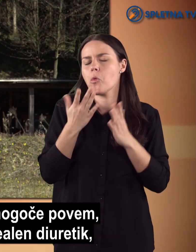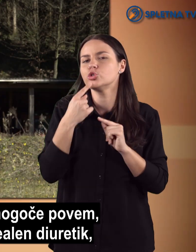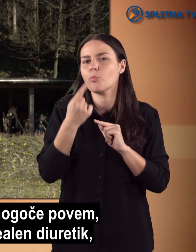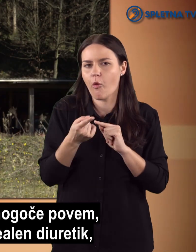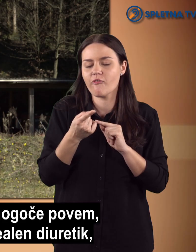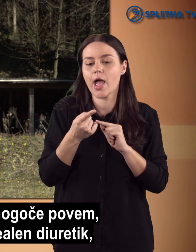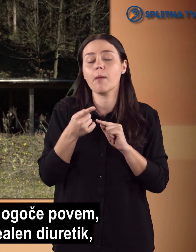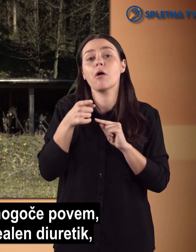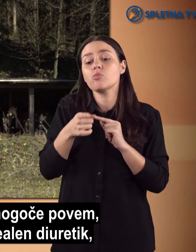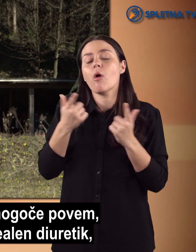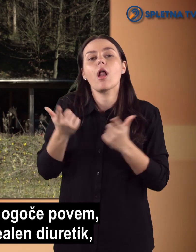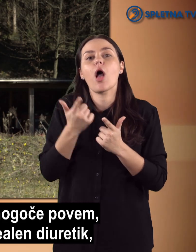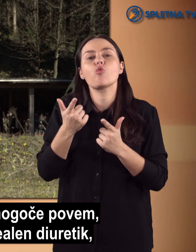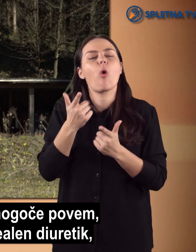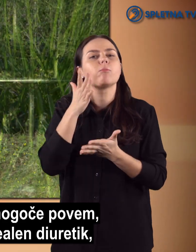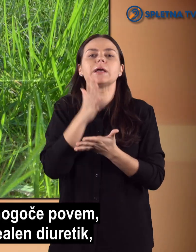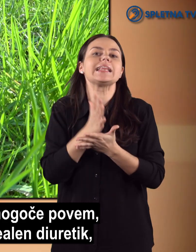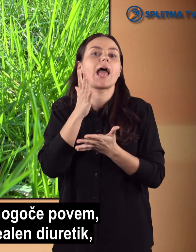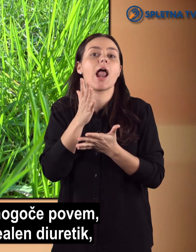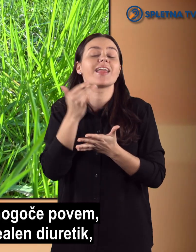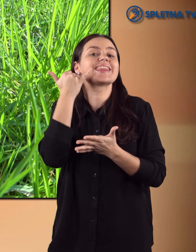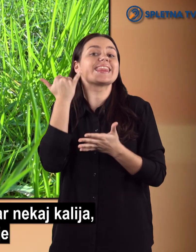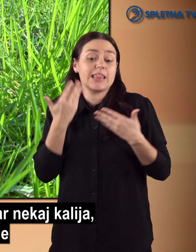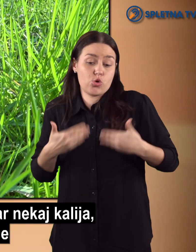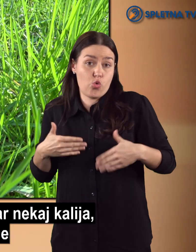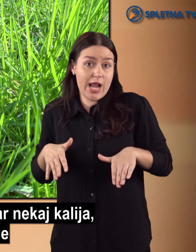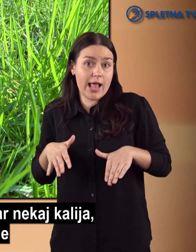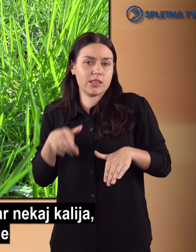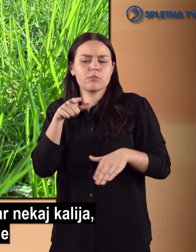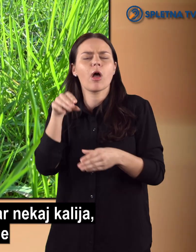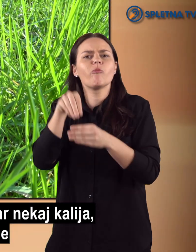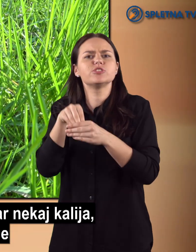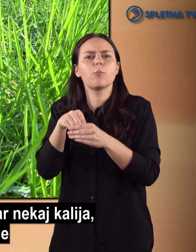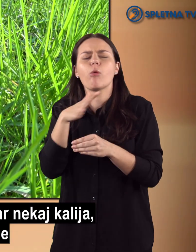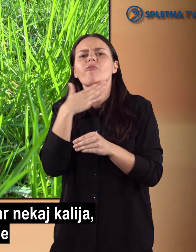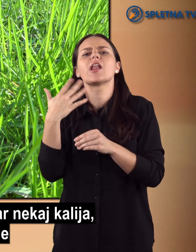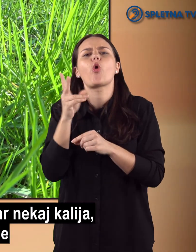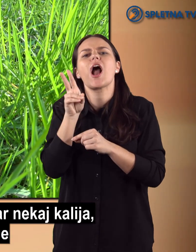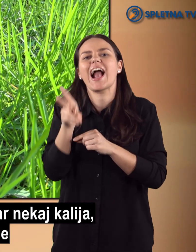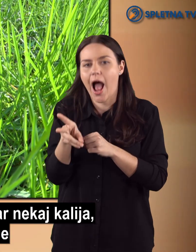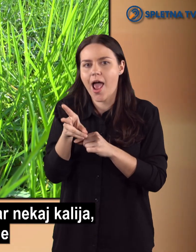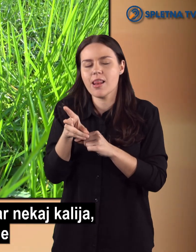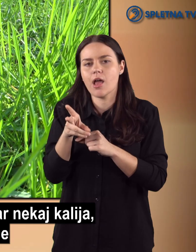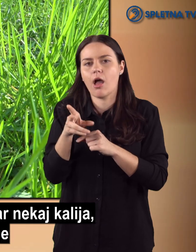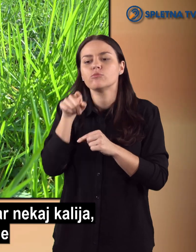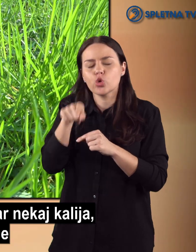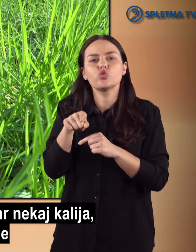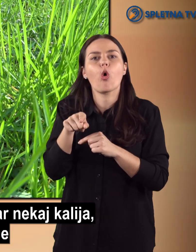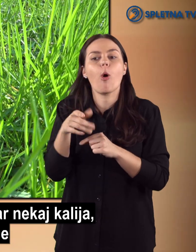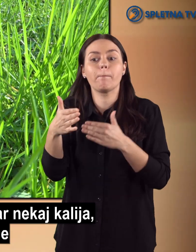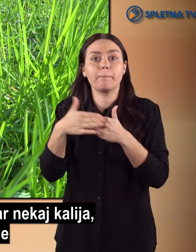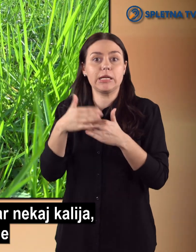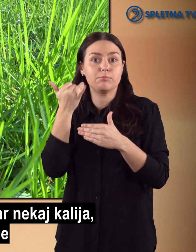lahko imamo za idealen diuretik, a ne, ker namreč vsebuje kar nekaj kalija. Tisto, kar je